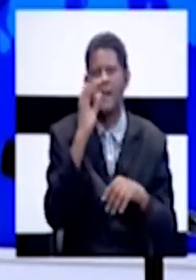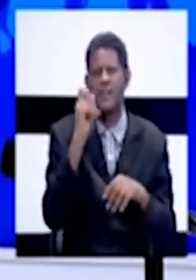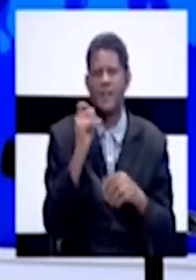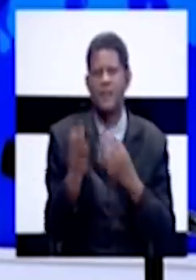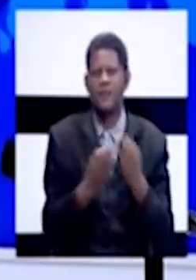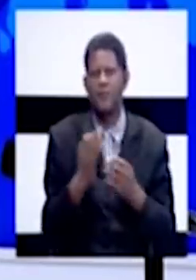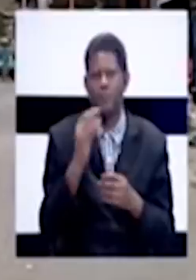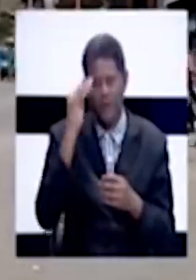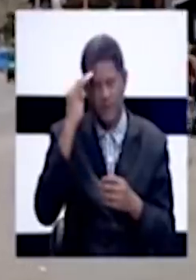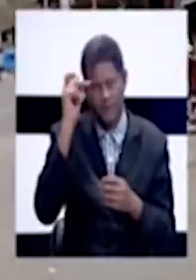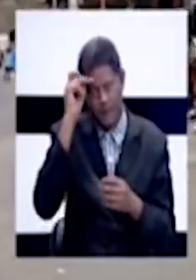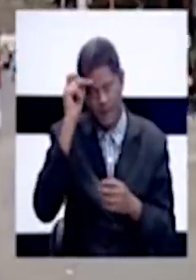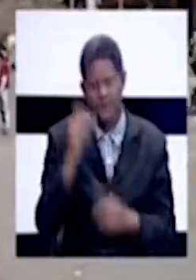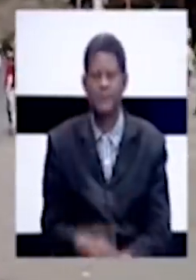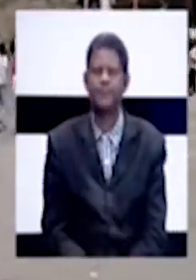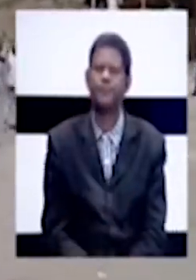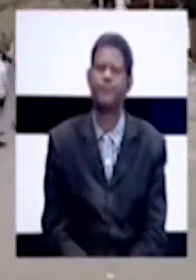بساي